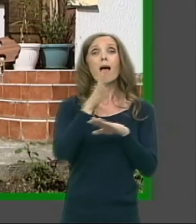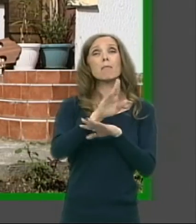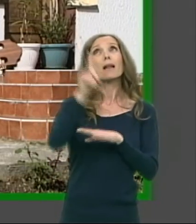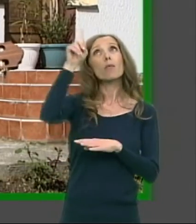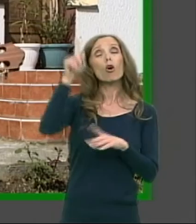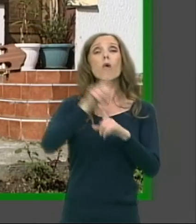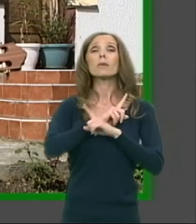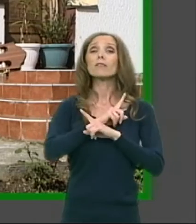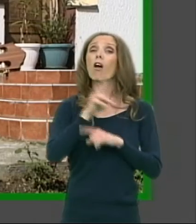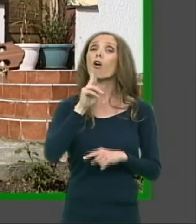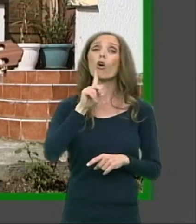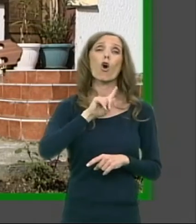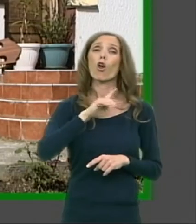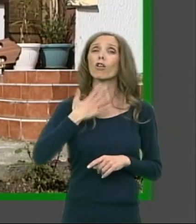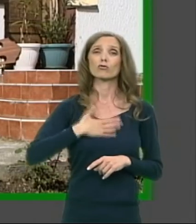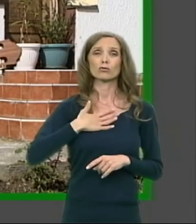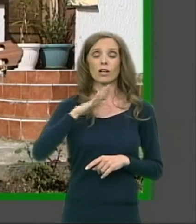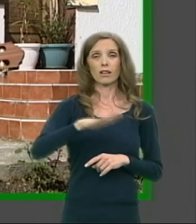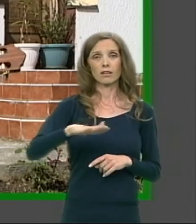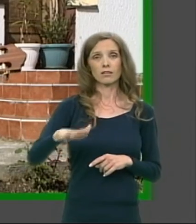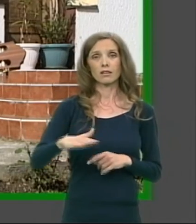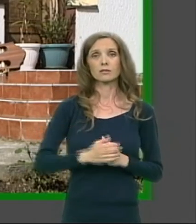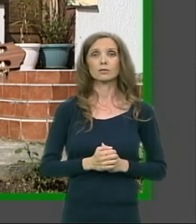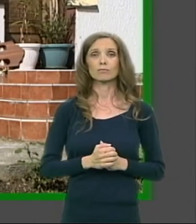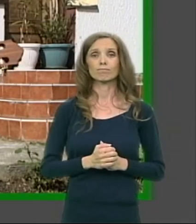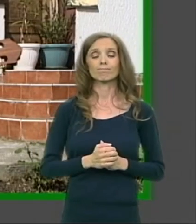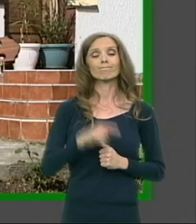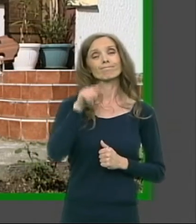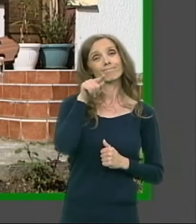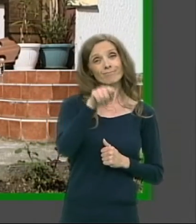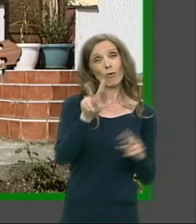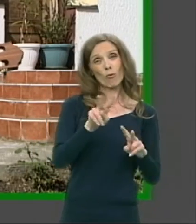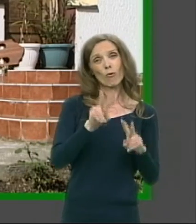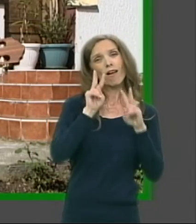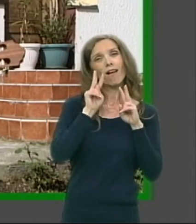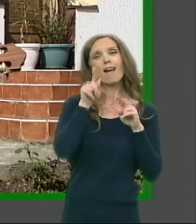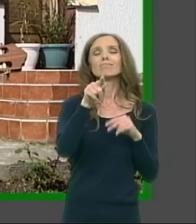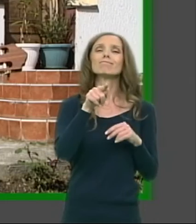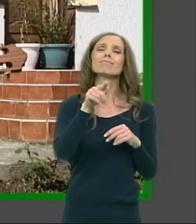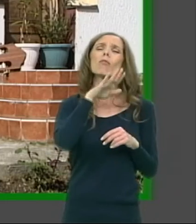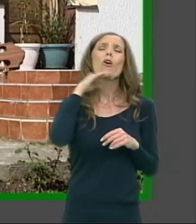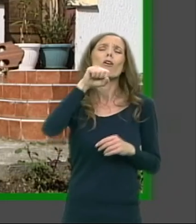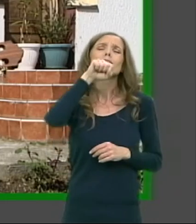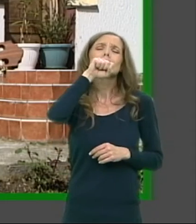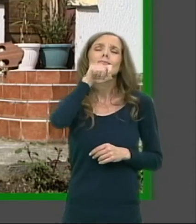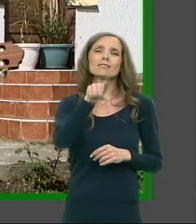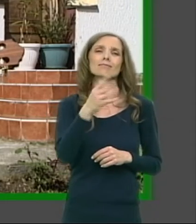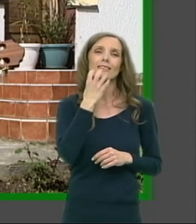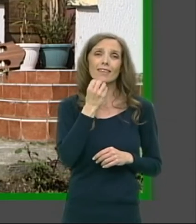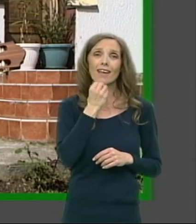Bogom je mrtav, ko decu ne želi. Ona dedu svoga, eto mnogo